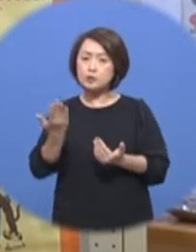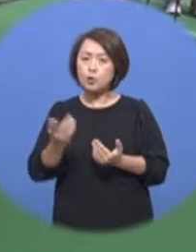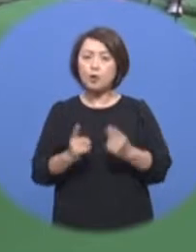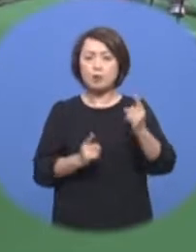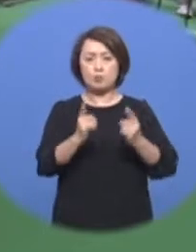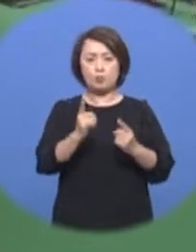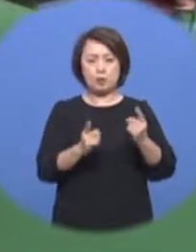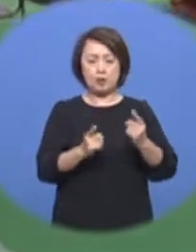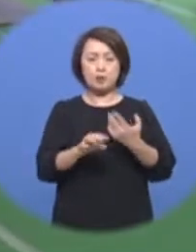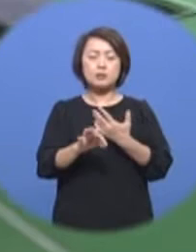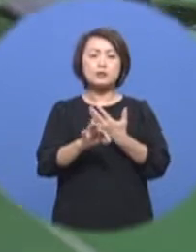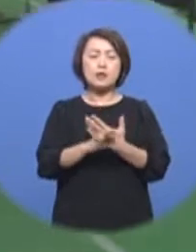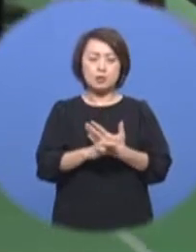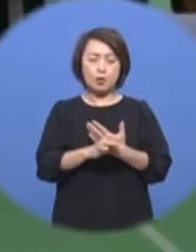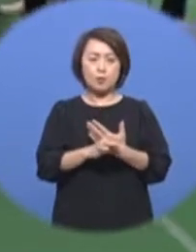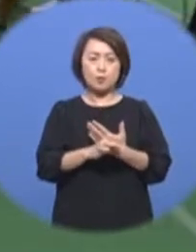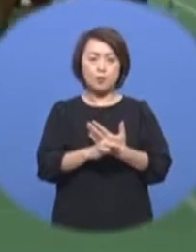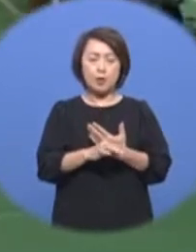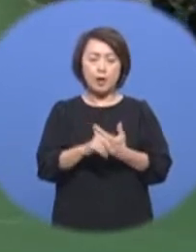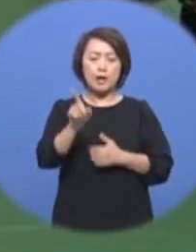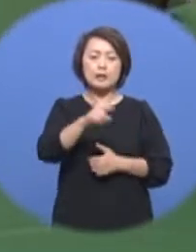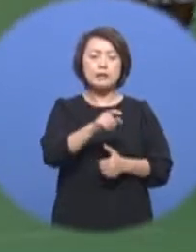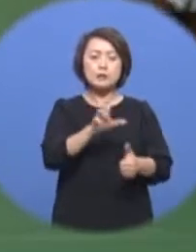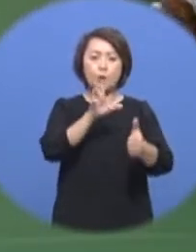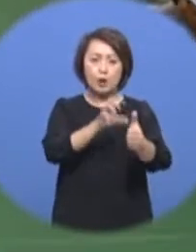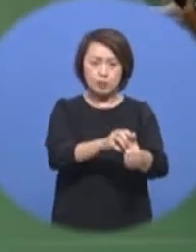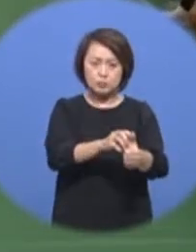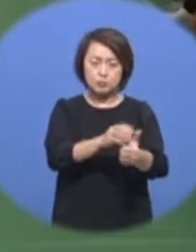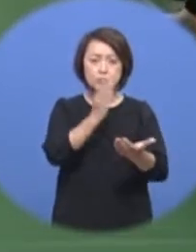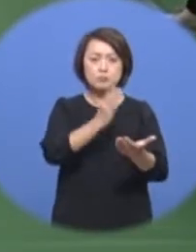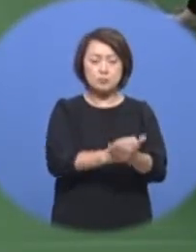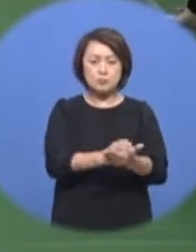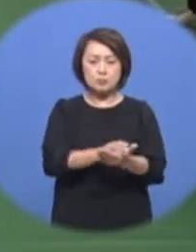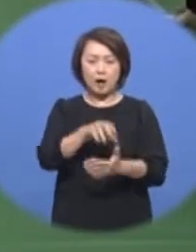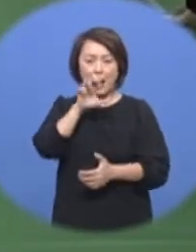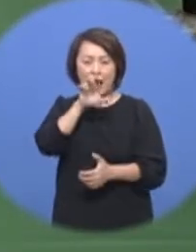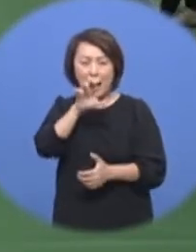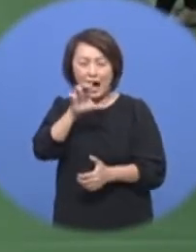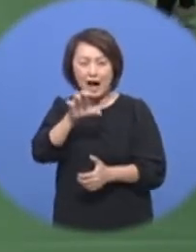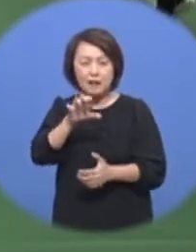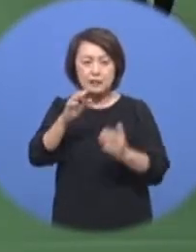ですね。例えば大事なのはやっぱり人を噛まないとか、無駄吠えをして近